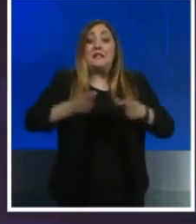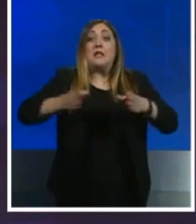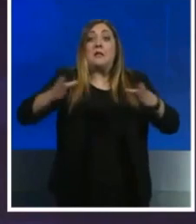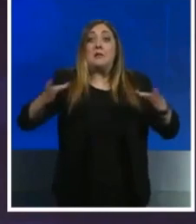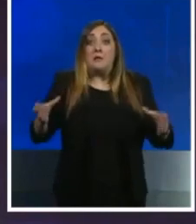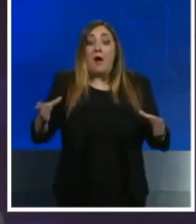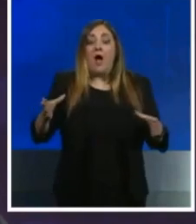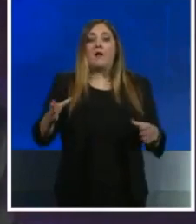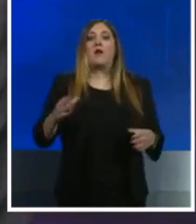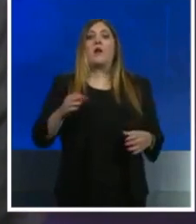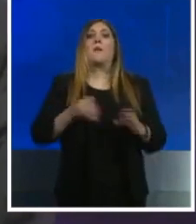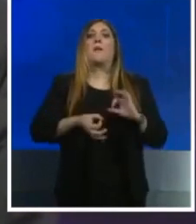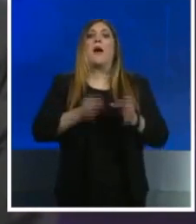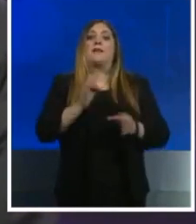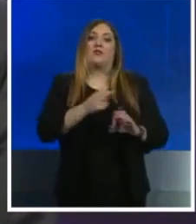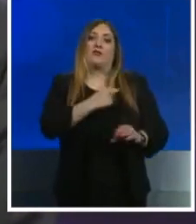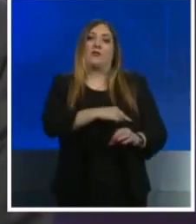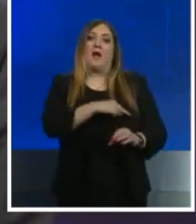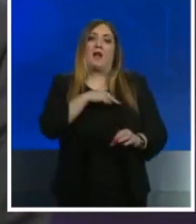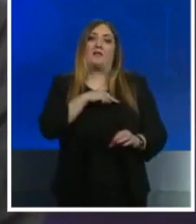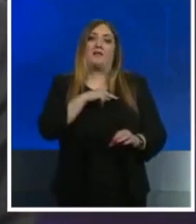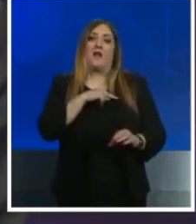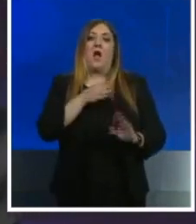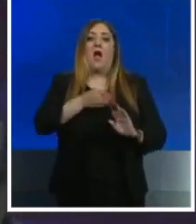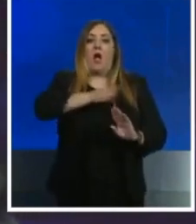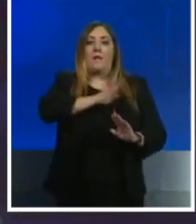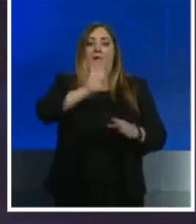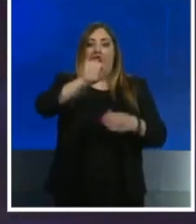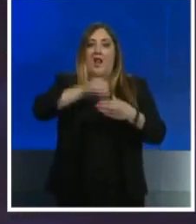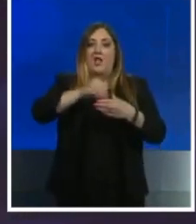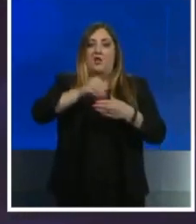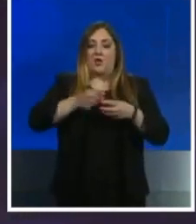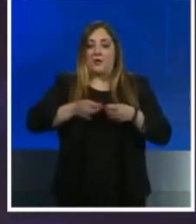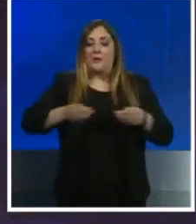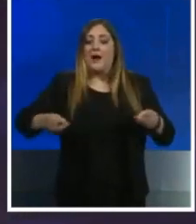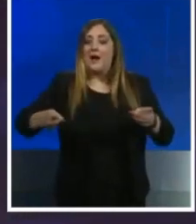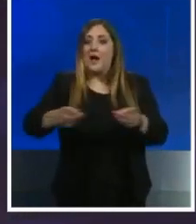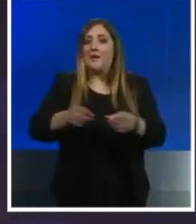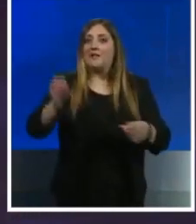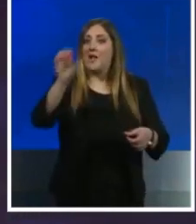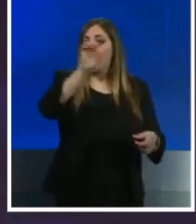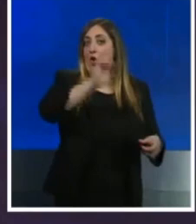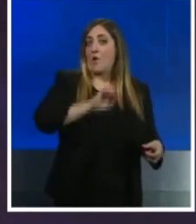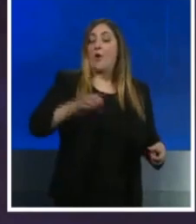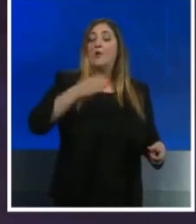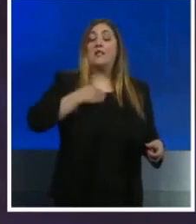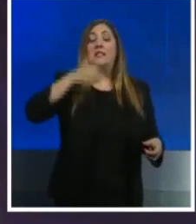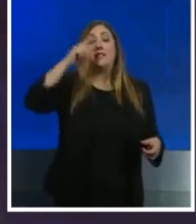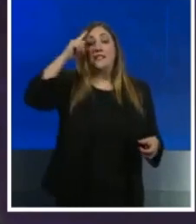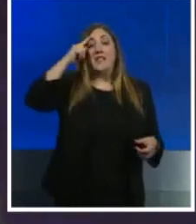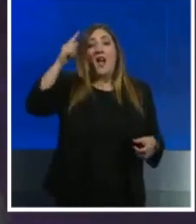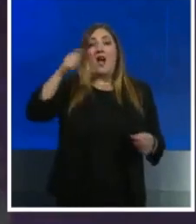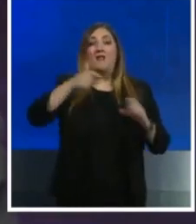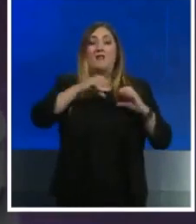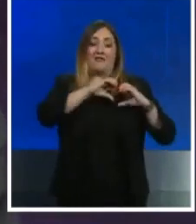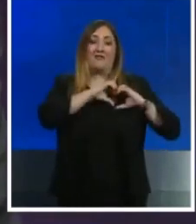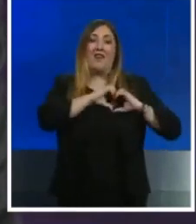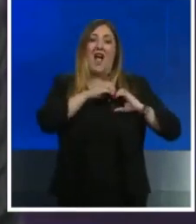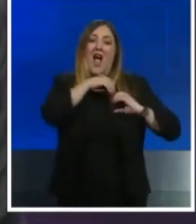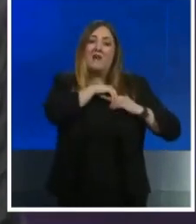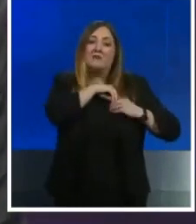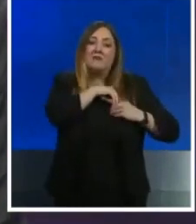f-Malta għall-elezzjoni tal-Parlament Ewropew. Jinnna fil-li fil-qalb ta' qalbu,